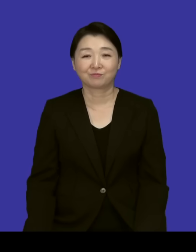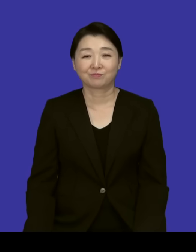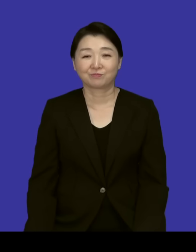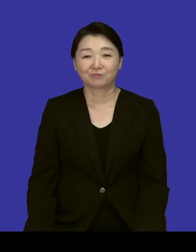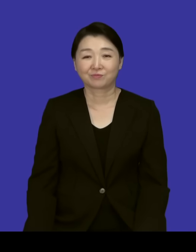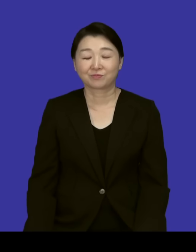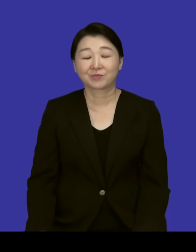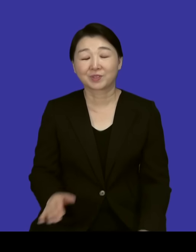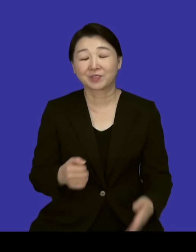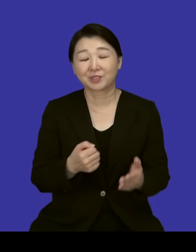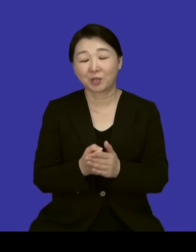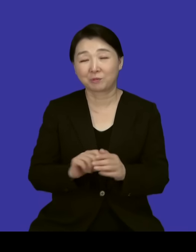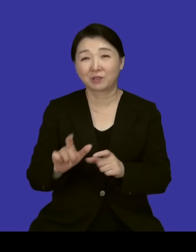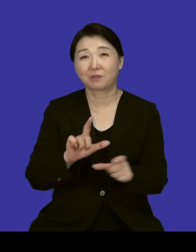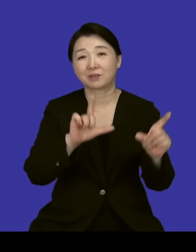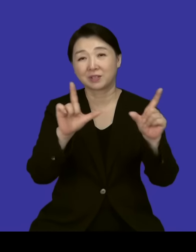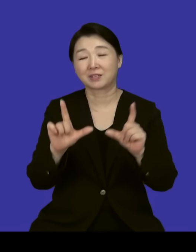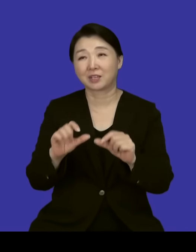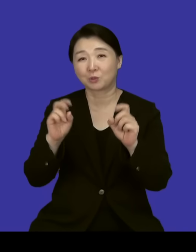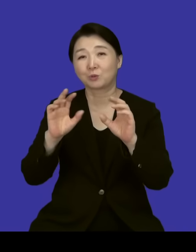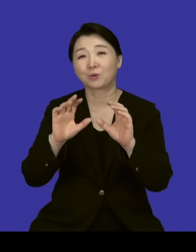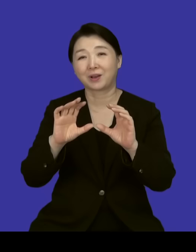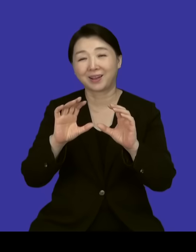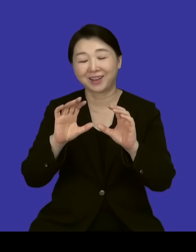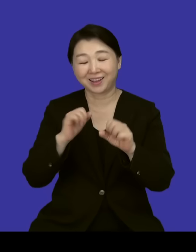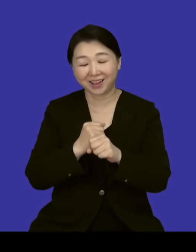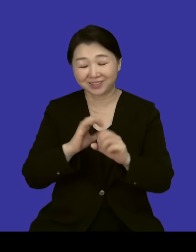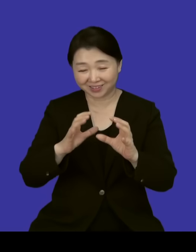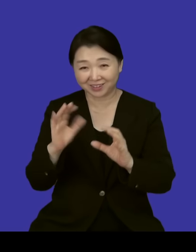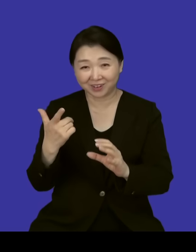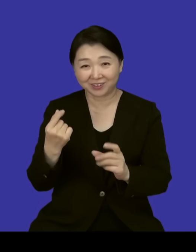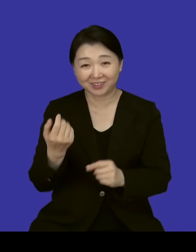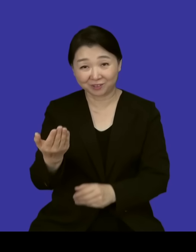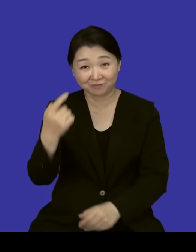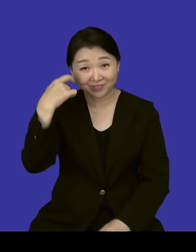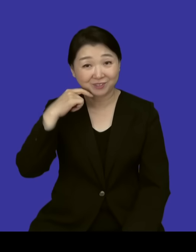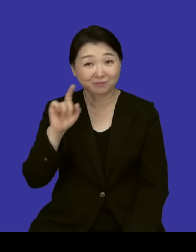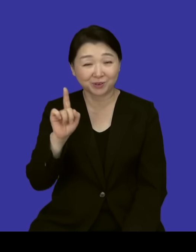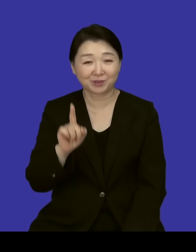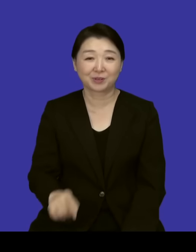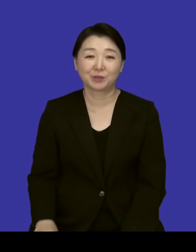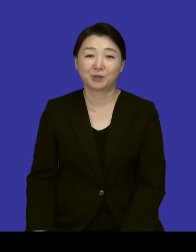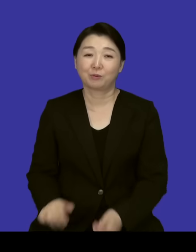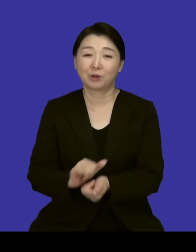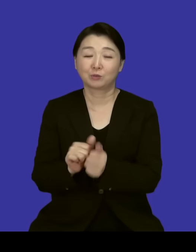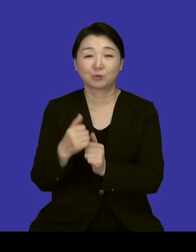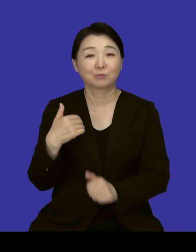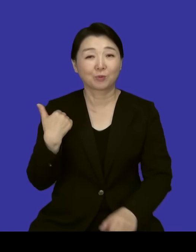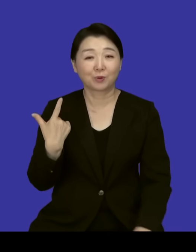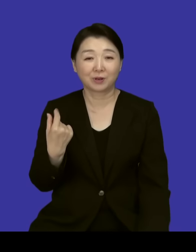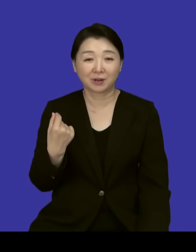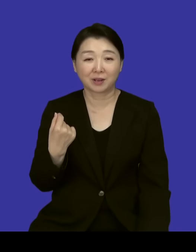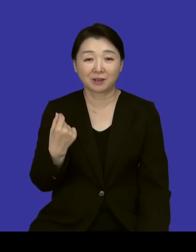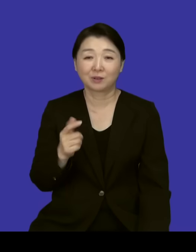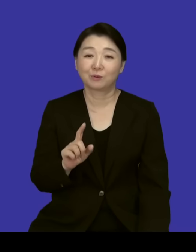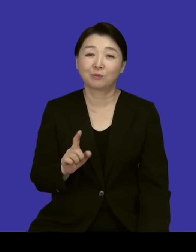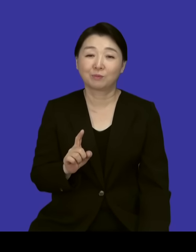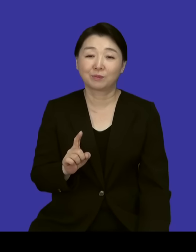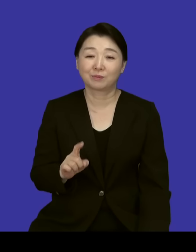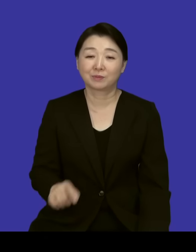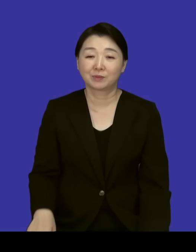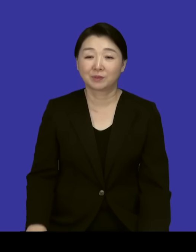그래서 더 잘 사는 나라가 돼서 더 성교하는 나라 되야 예. 되겠습니다. 자, 수지자매 어떻게 들으셨어요? 전 뭐 주식을 워낙 몰라서 네. 오늘 뭐